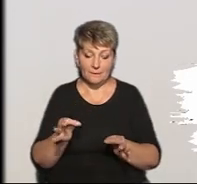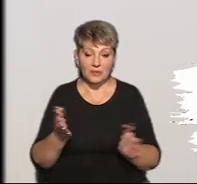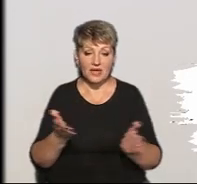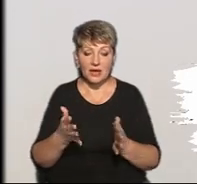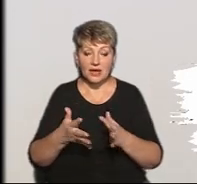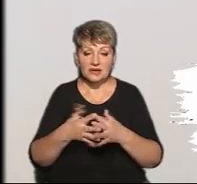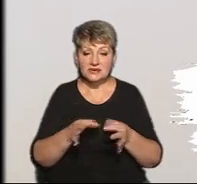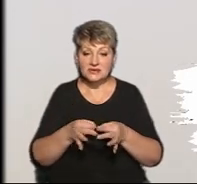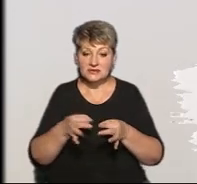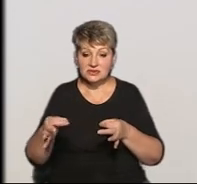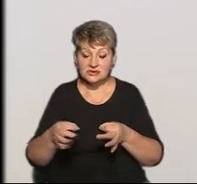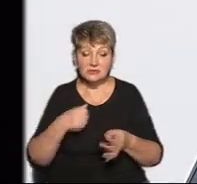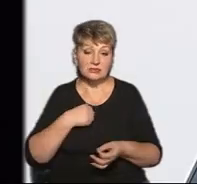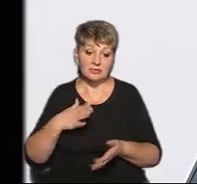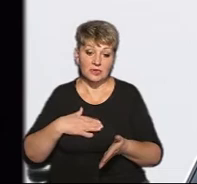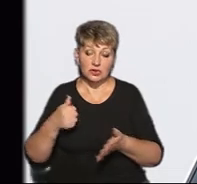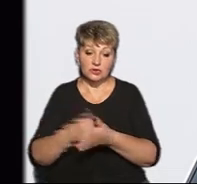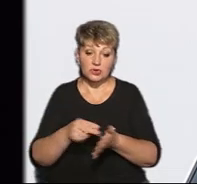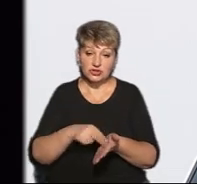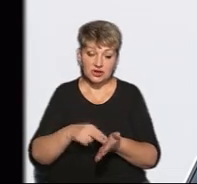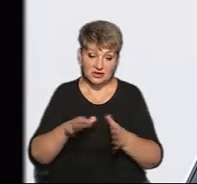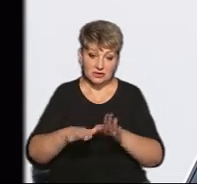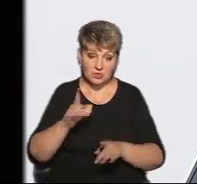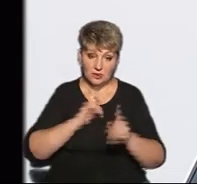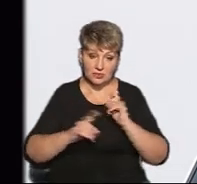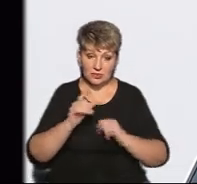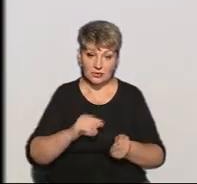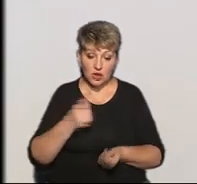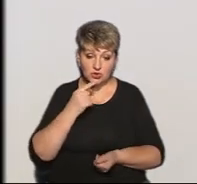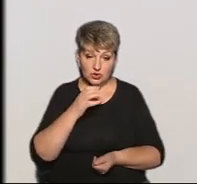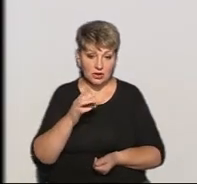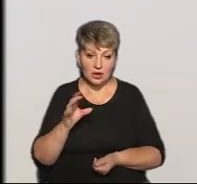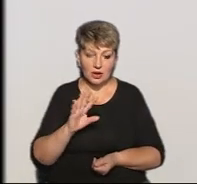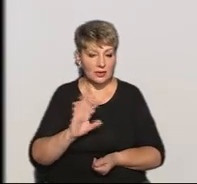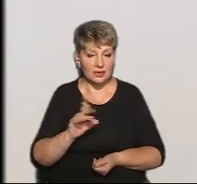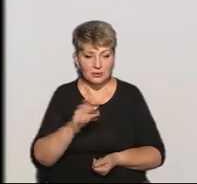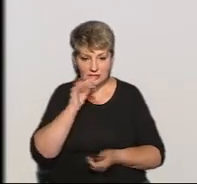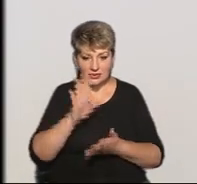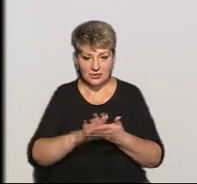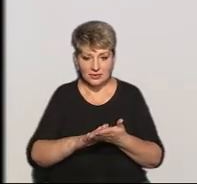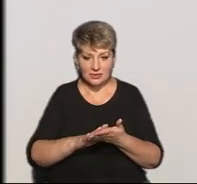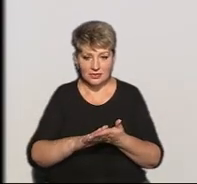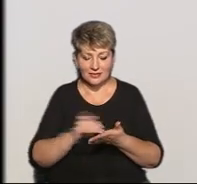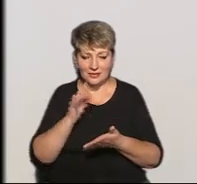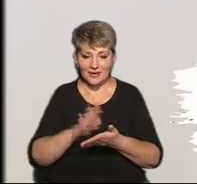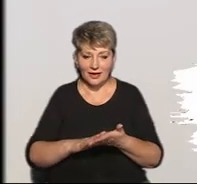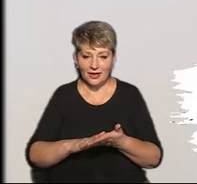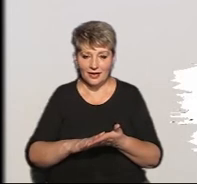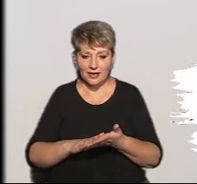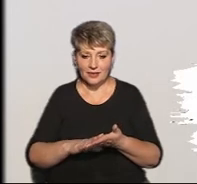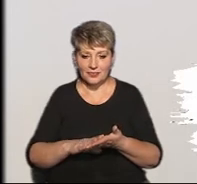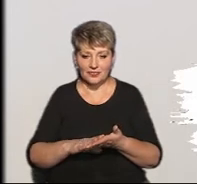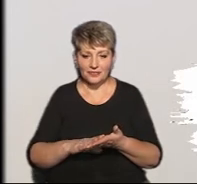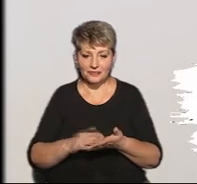Яке селище належить до Черкаської міської ради? Червона Слобода. Ні, до Геронімовки. Ні.